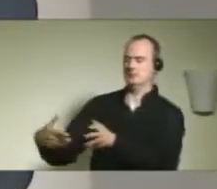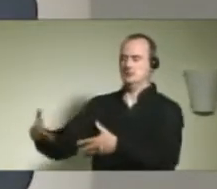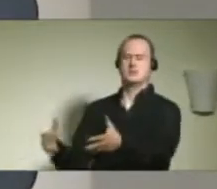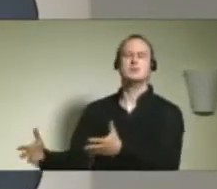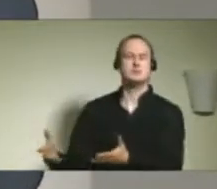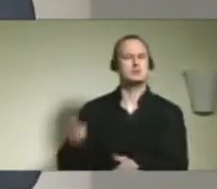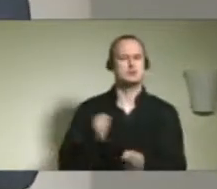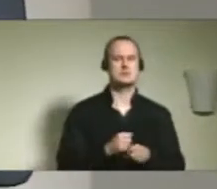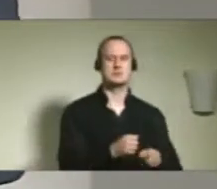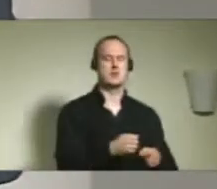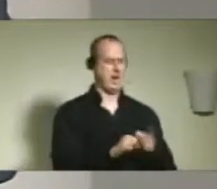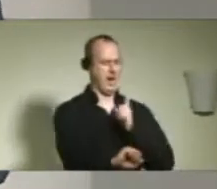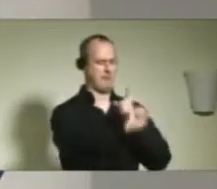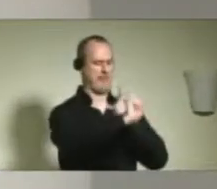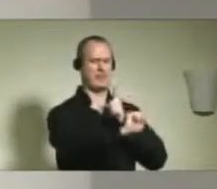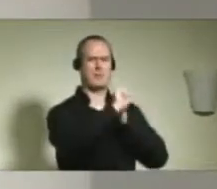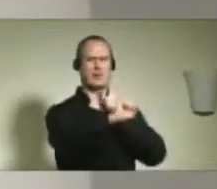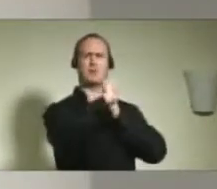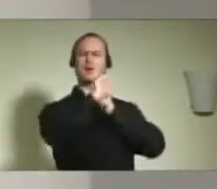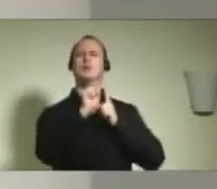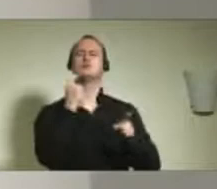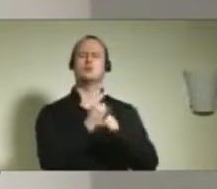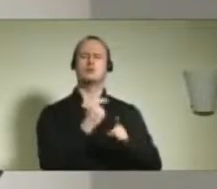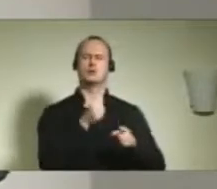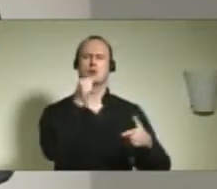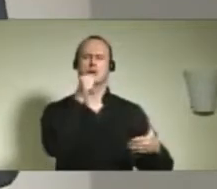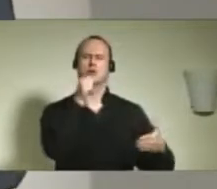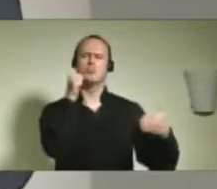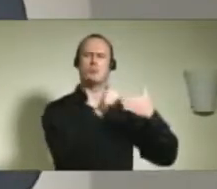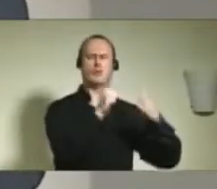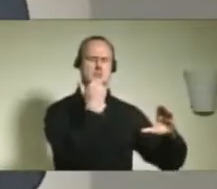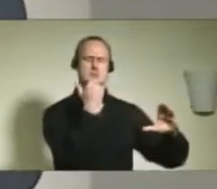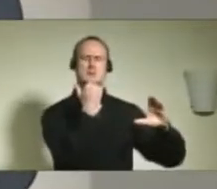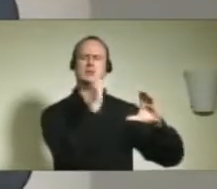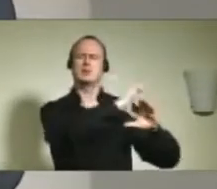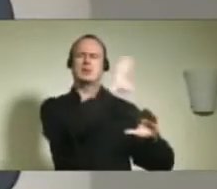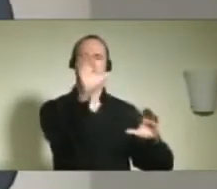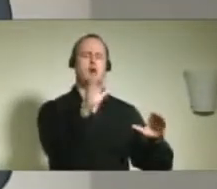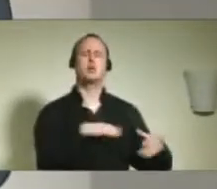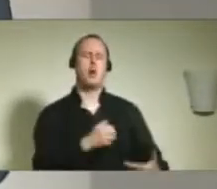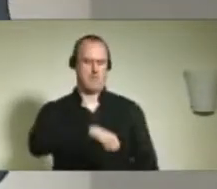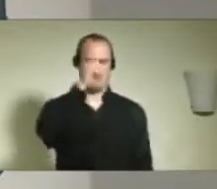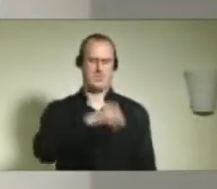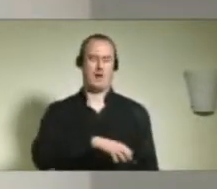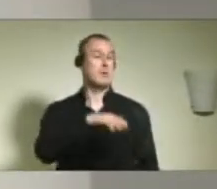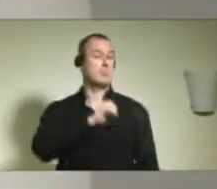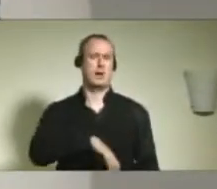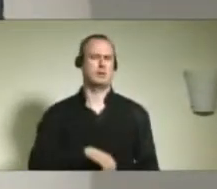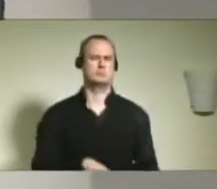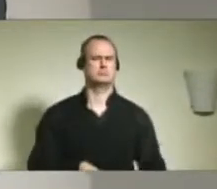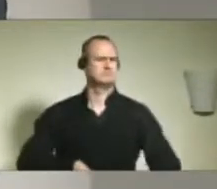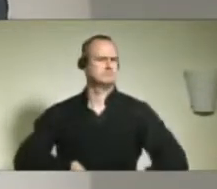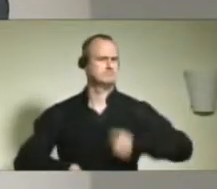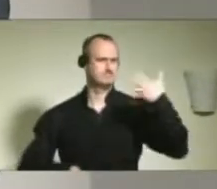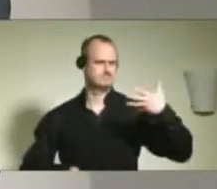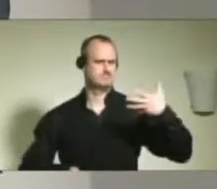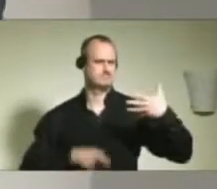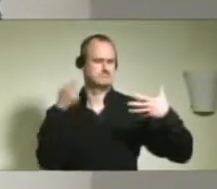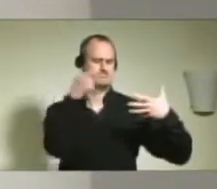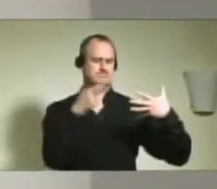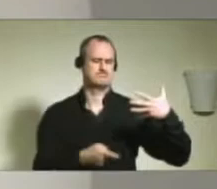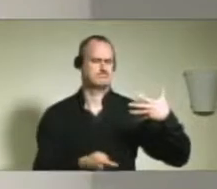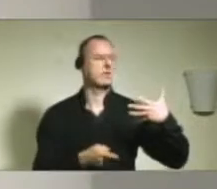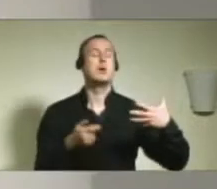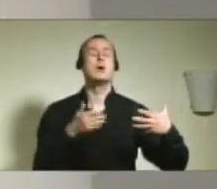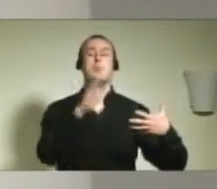le plan que Post Canada a mis de l'avant, ce qu'on appelle le plan en 5 points, qui dit bien, il faut éliminer la livraison à